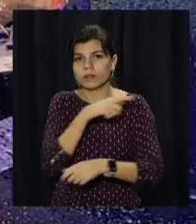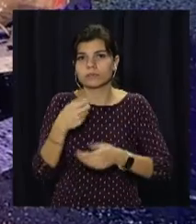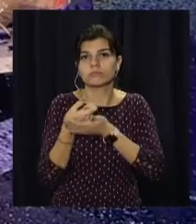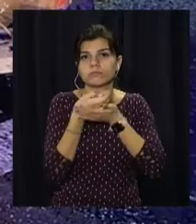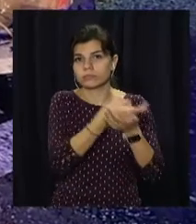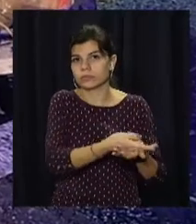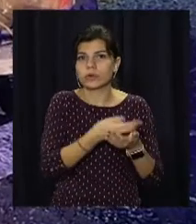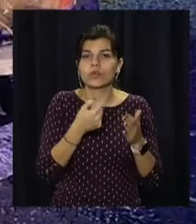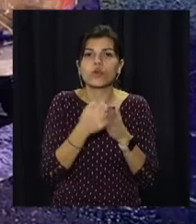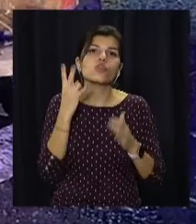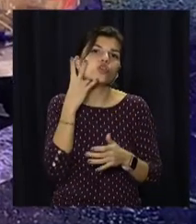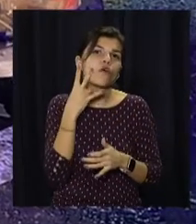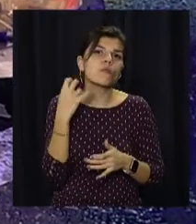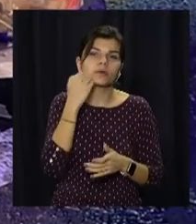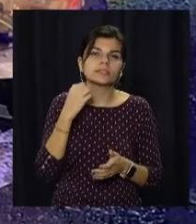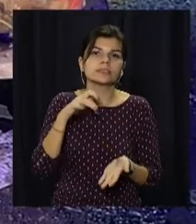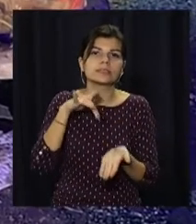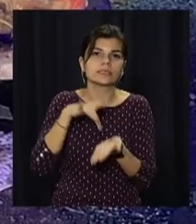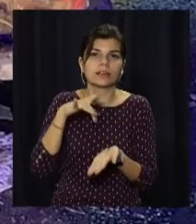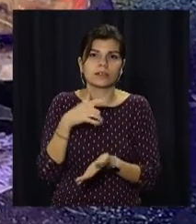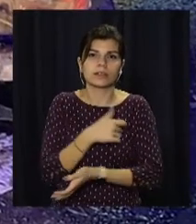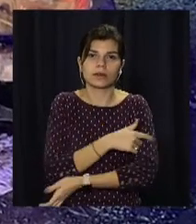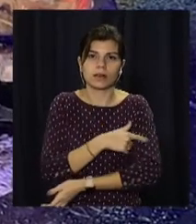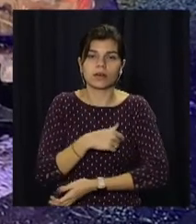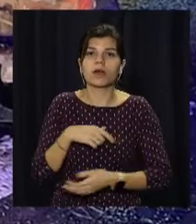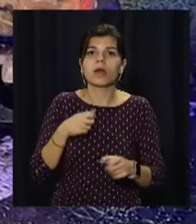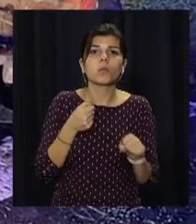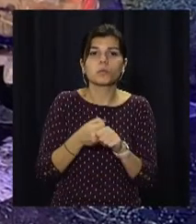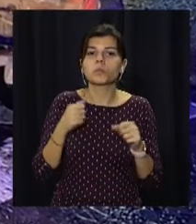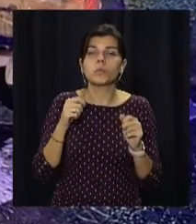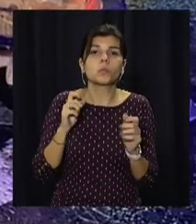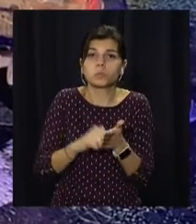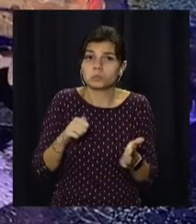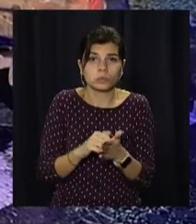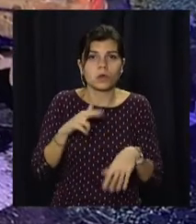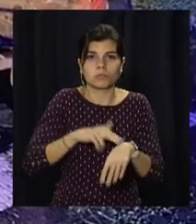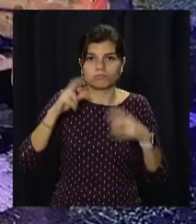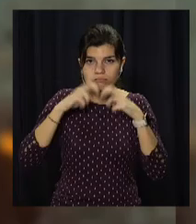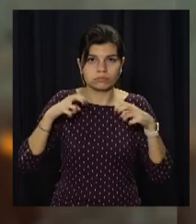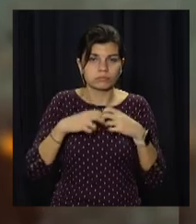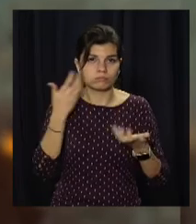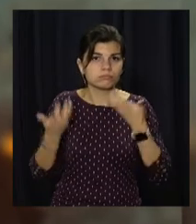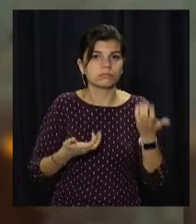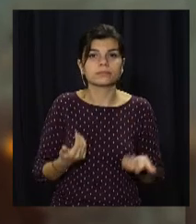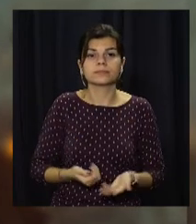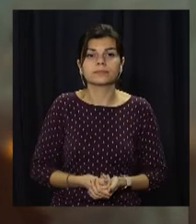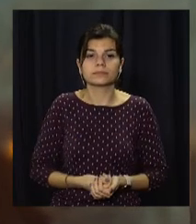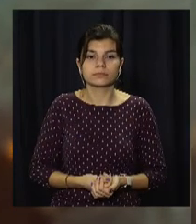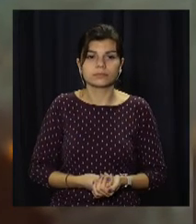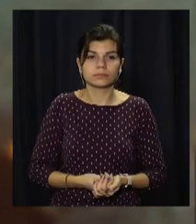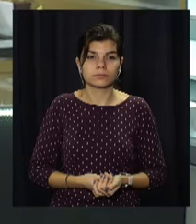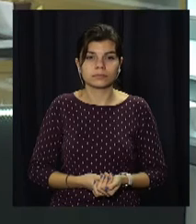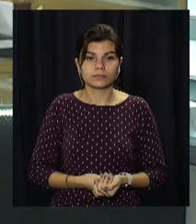ушпиталили жінок до Новомосковської центральної лікарні. У причинах ДТП розбираються правоохоронці.